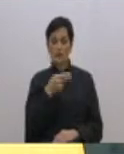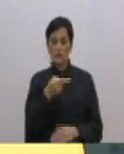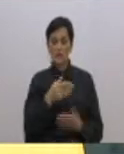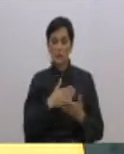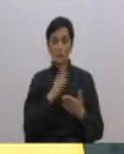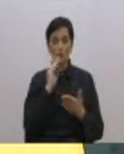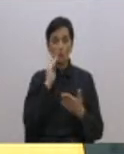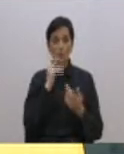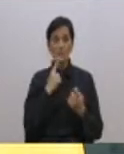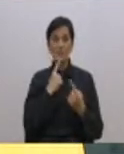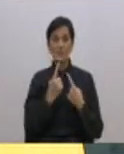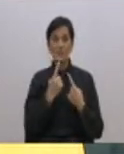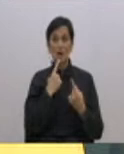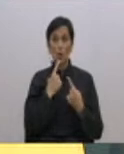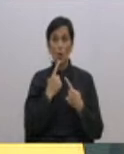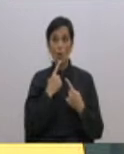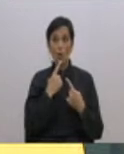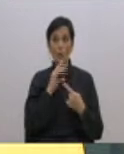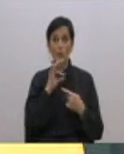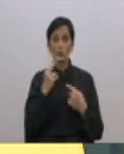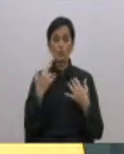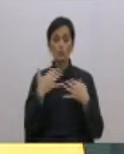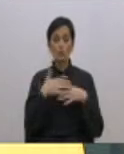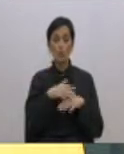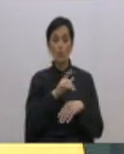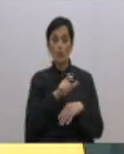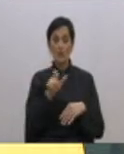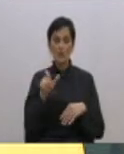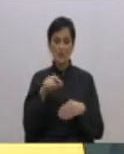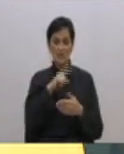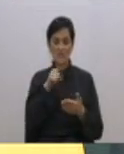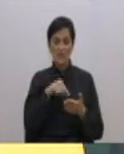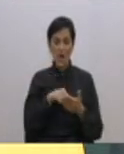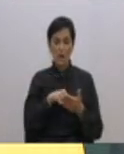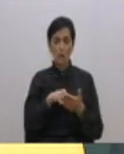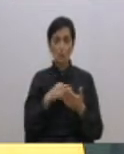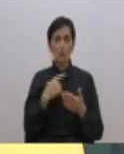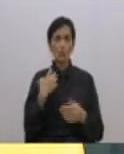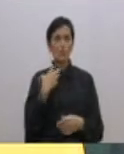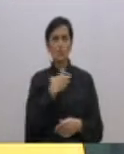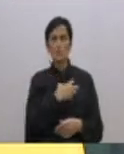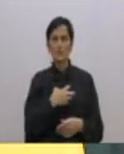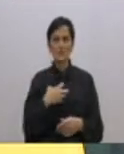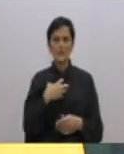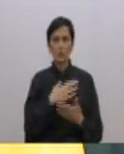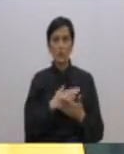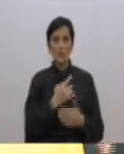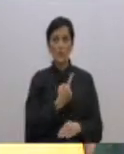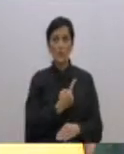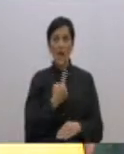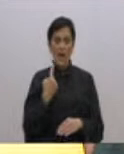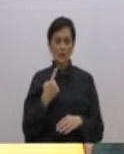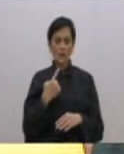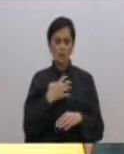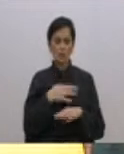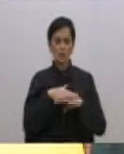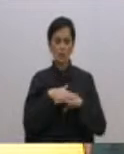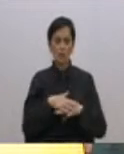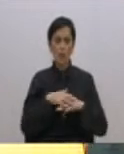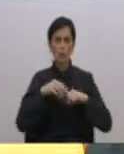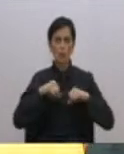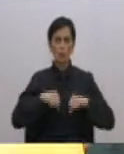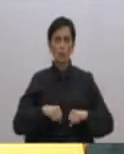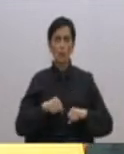როდესაც საუბრობთ რესოციალიზაციასთან დაკავშირებულ საკითხებზე, რა თქმა უნდა, უაღრესად მნიშვნელოვანია და ერთ-ერთი ალბათ ფუნდამენტური უფლება,